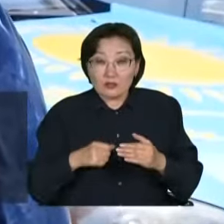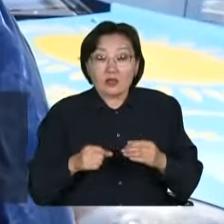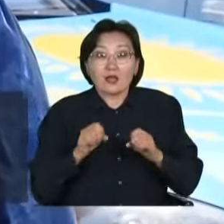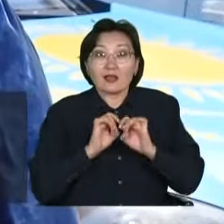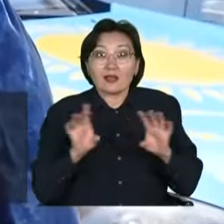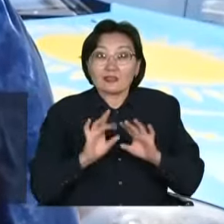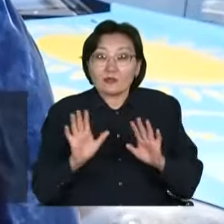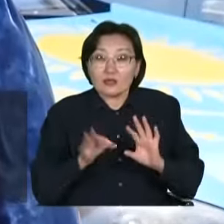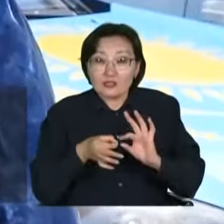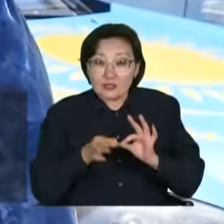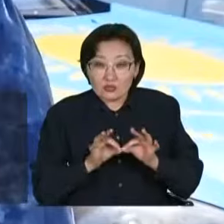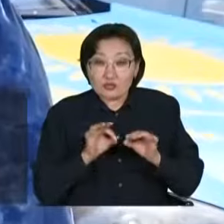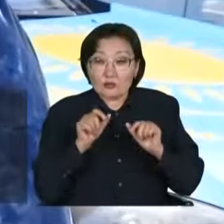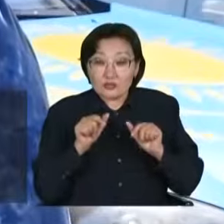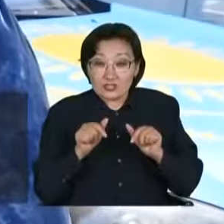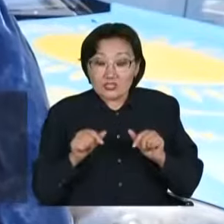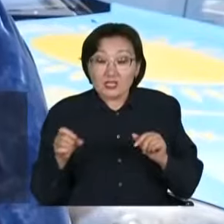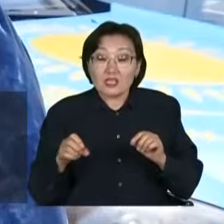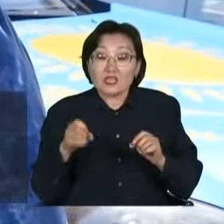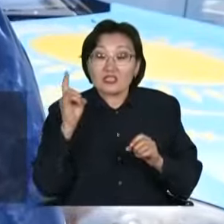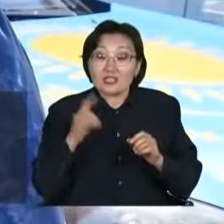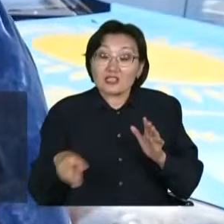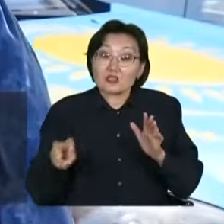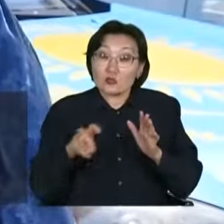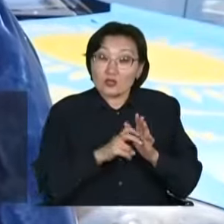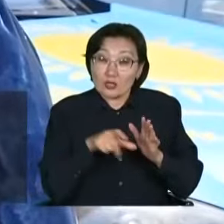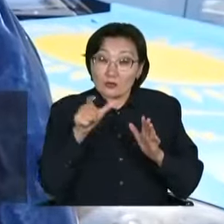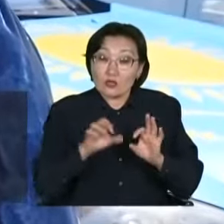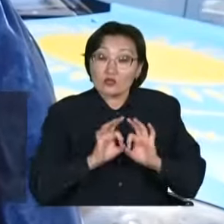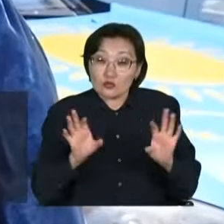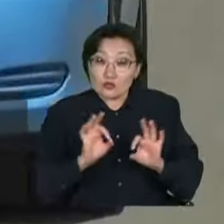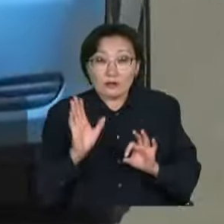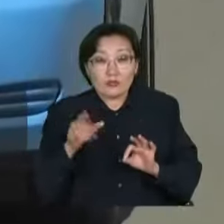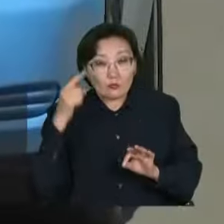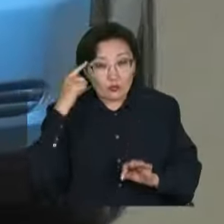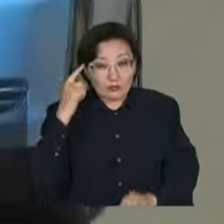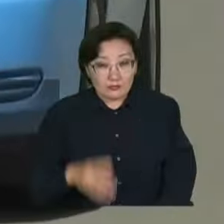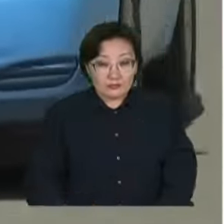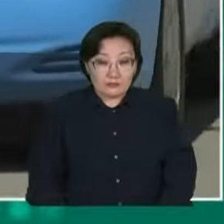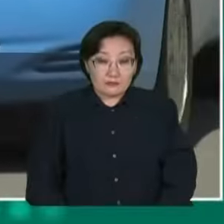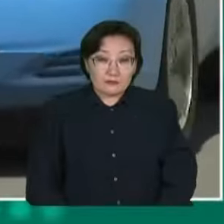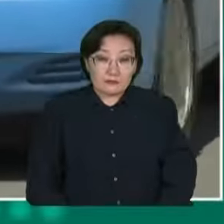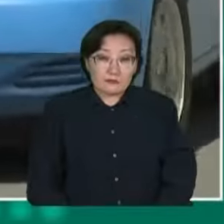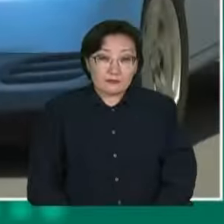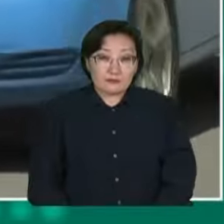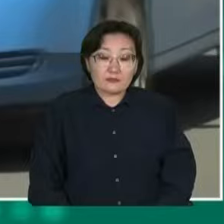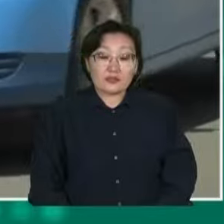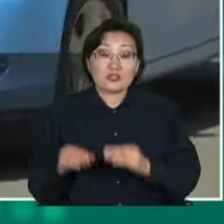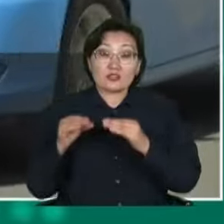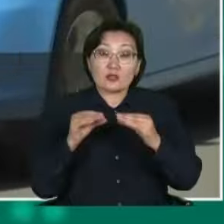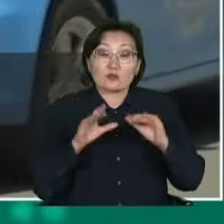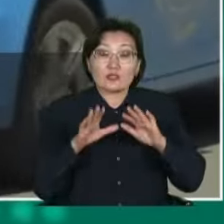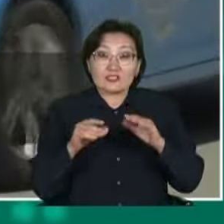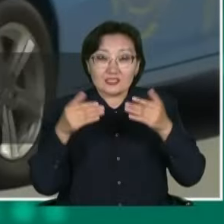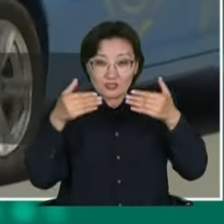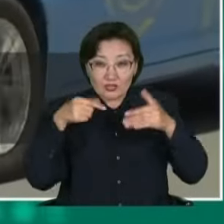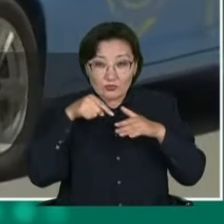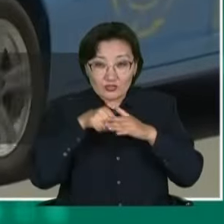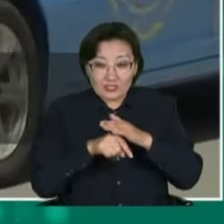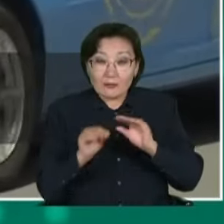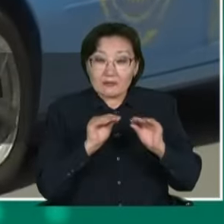дүниелерді осы патриот таксиге отырған азаматтарға түсіндіремін деп ойлаймын. Көліктің тек сырты емес,